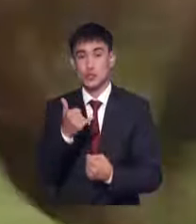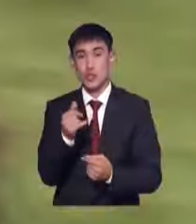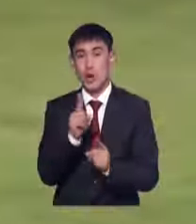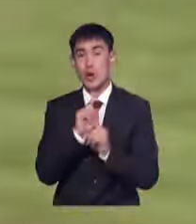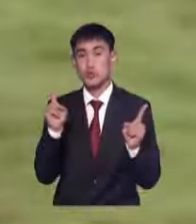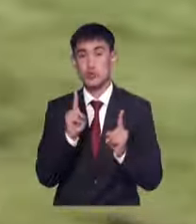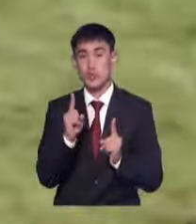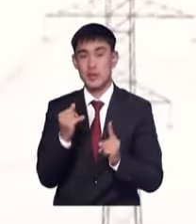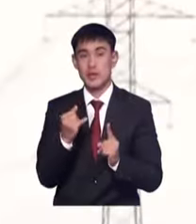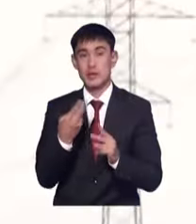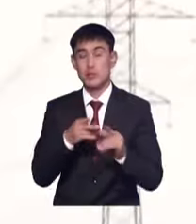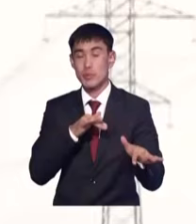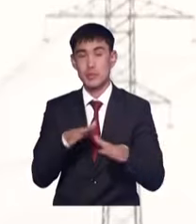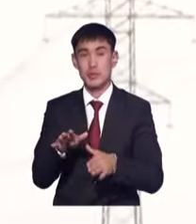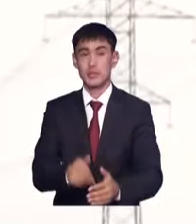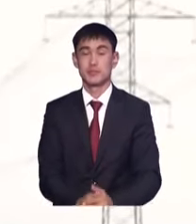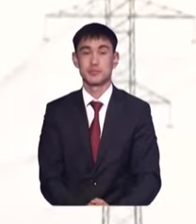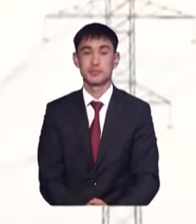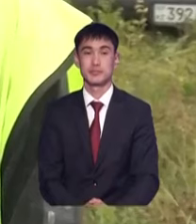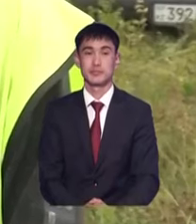особую атмосферу этому мероприятию.